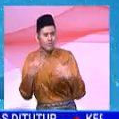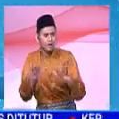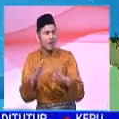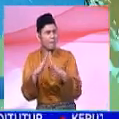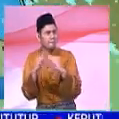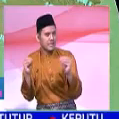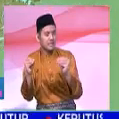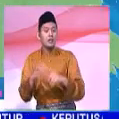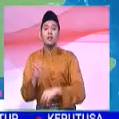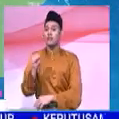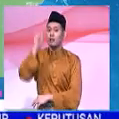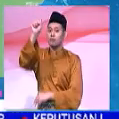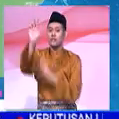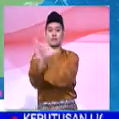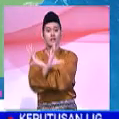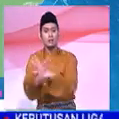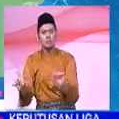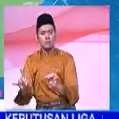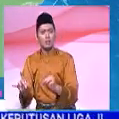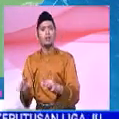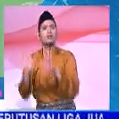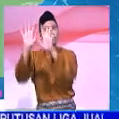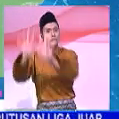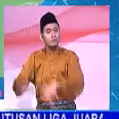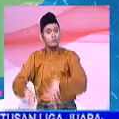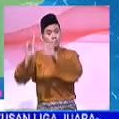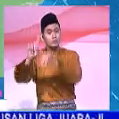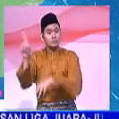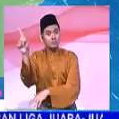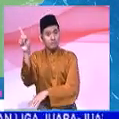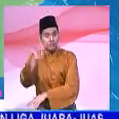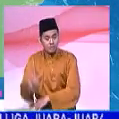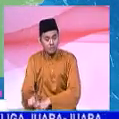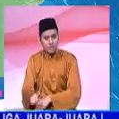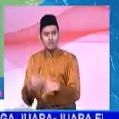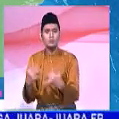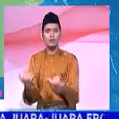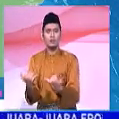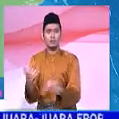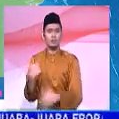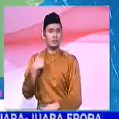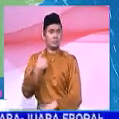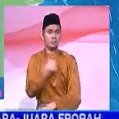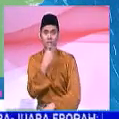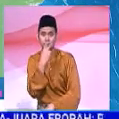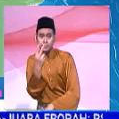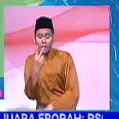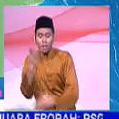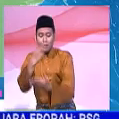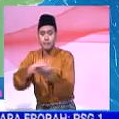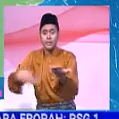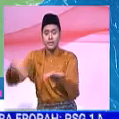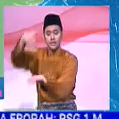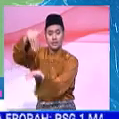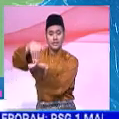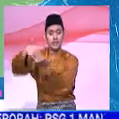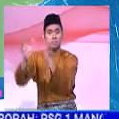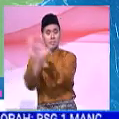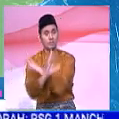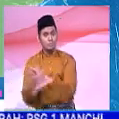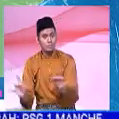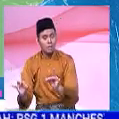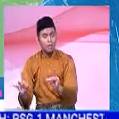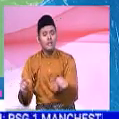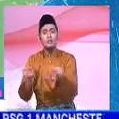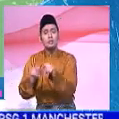juga Sarawak pula, keadaan hujan lebat beserta ribut petir ketika ini lebih tertumpu melibatkan bahagian tengah negeri Sarawak,